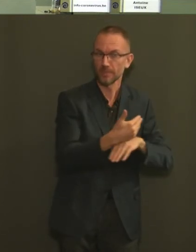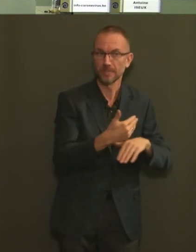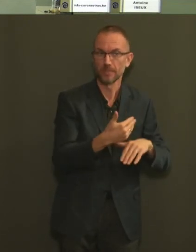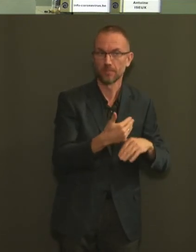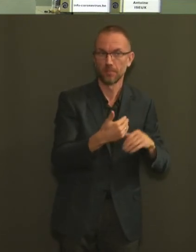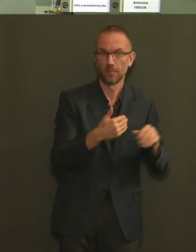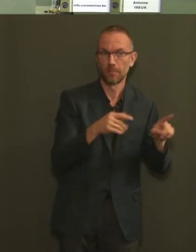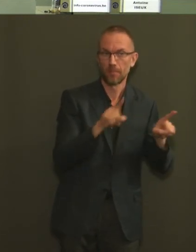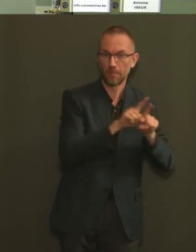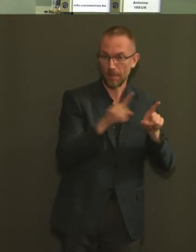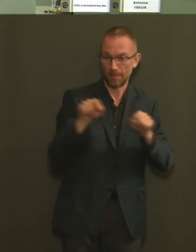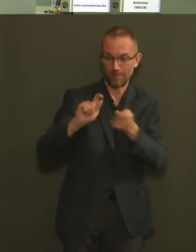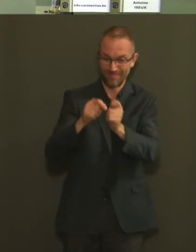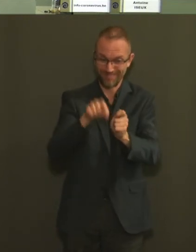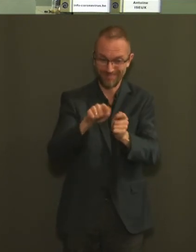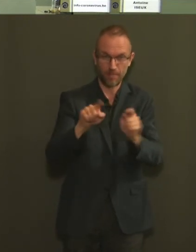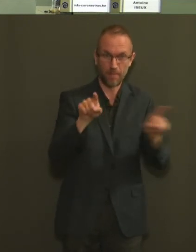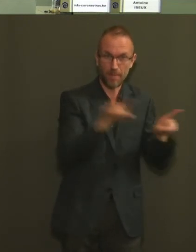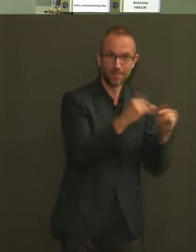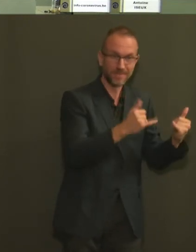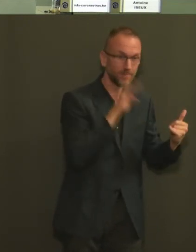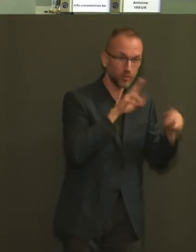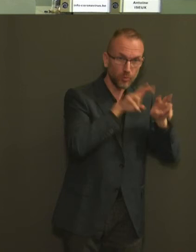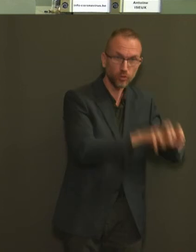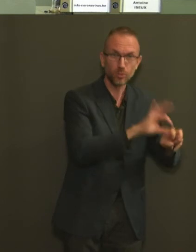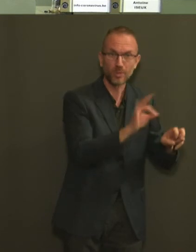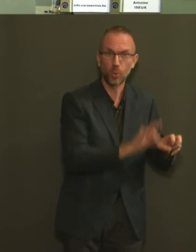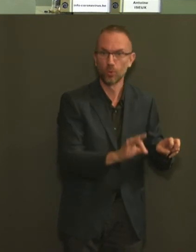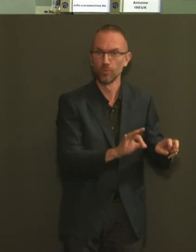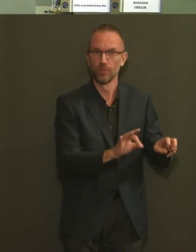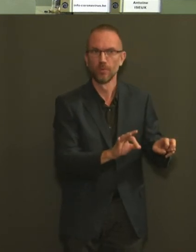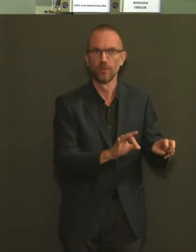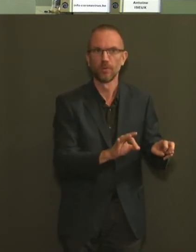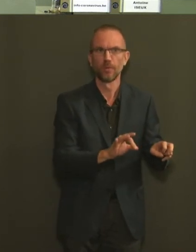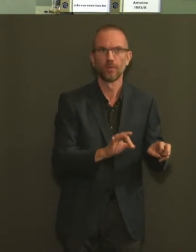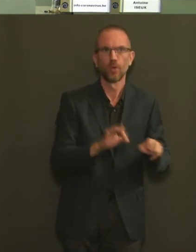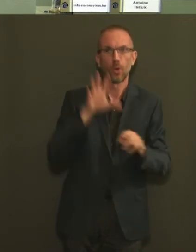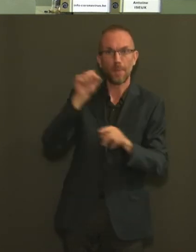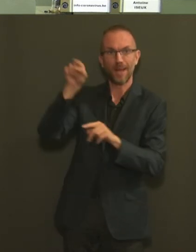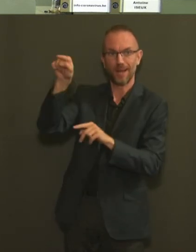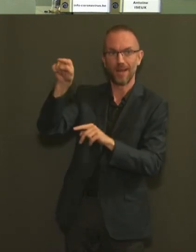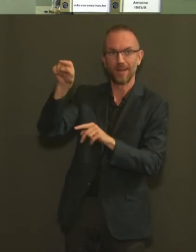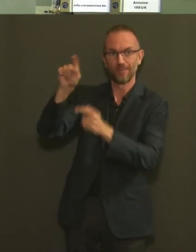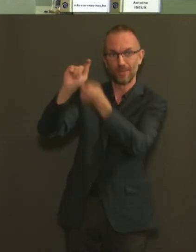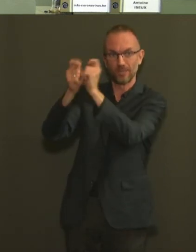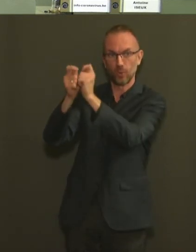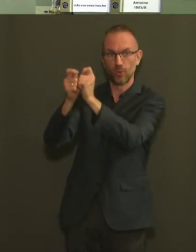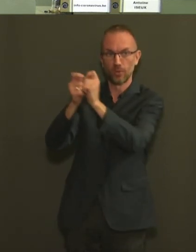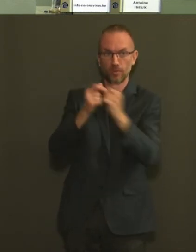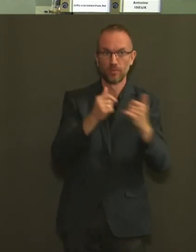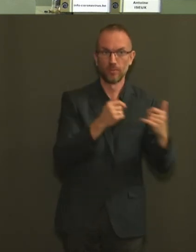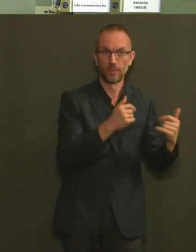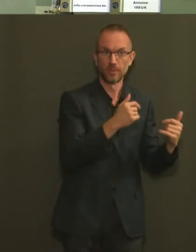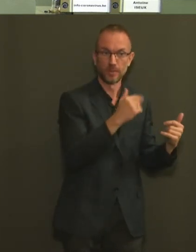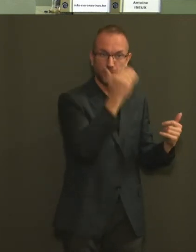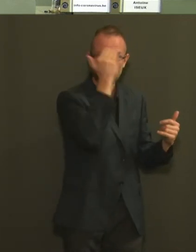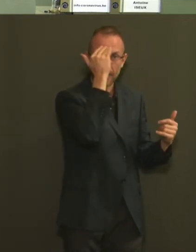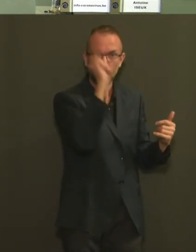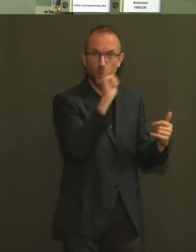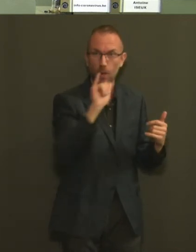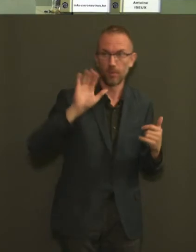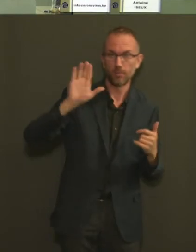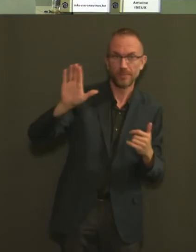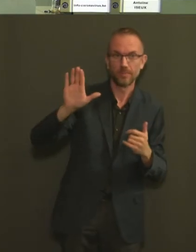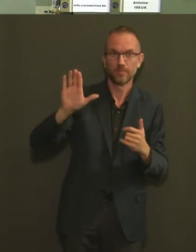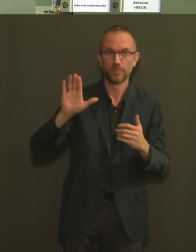mutations et que sait-on déjà dessus cette mutation il y at il des cas en belgique et